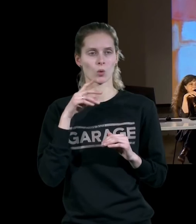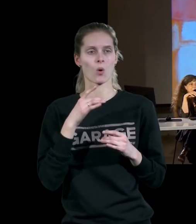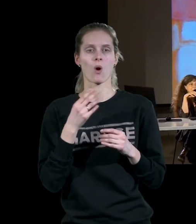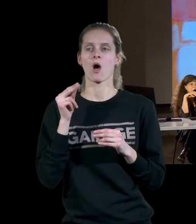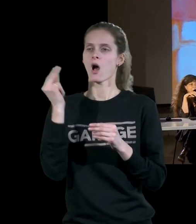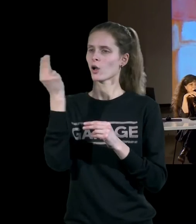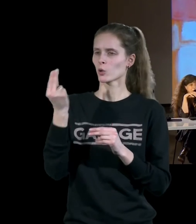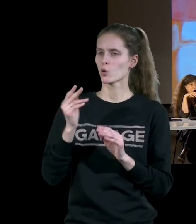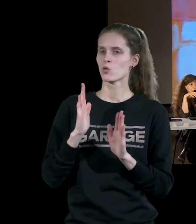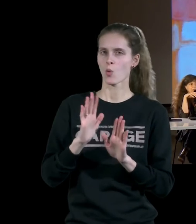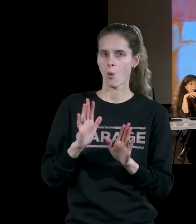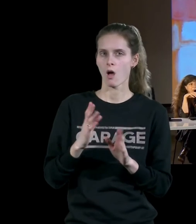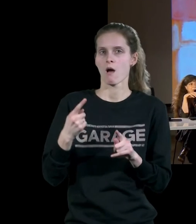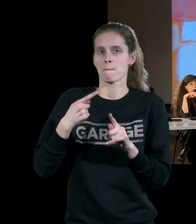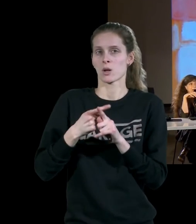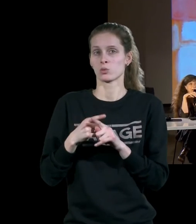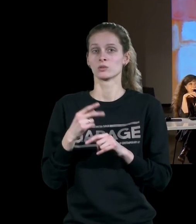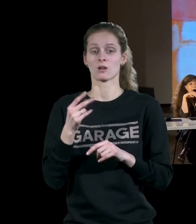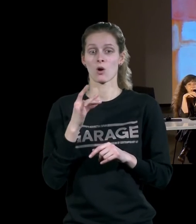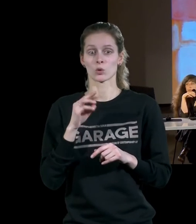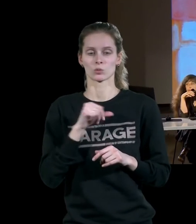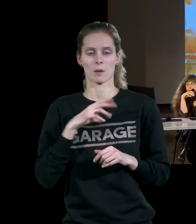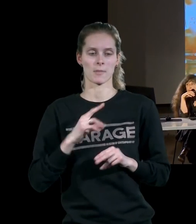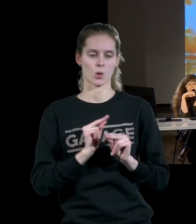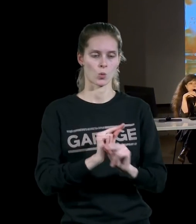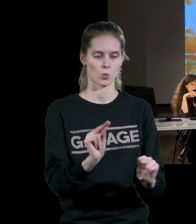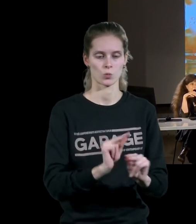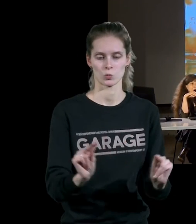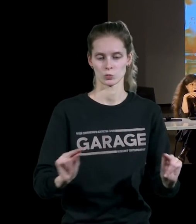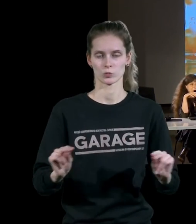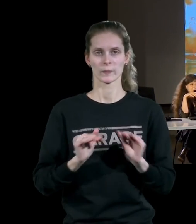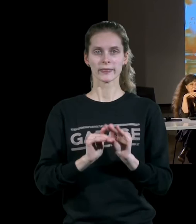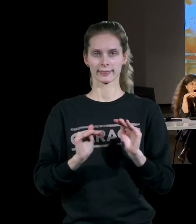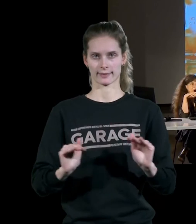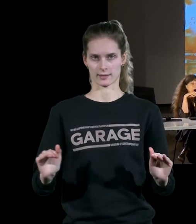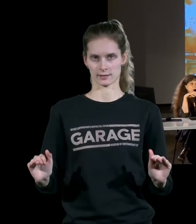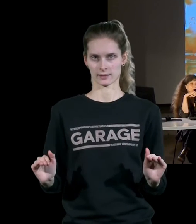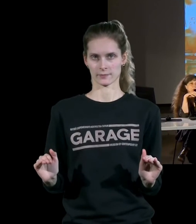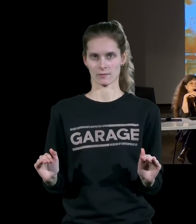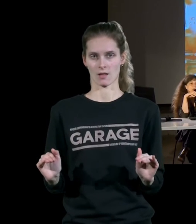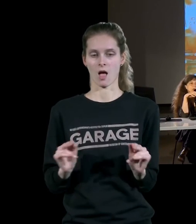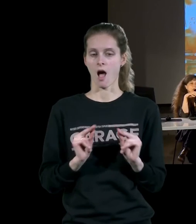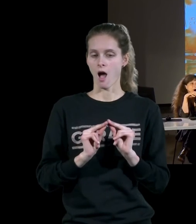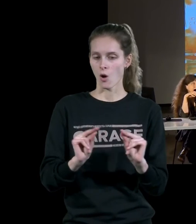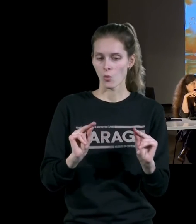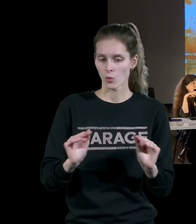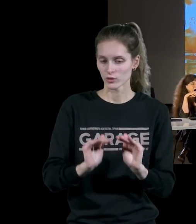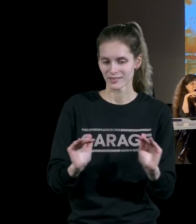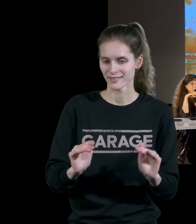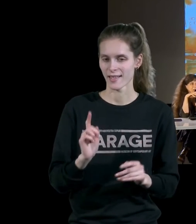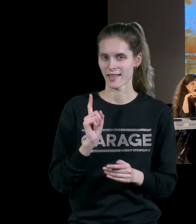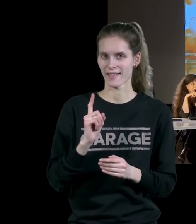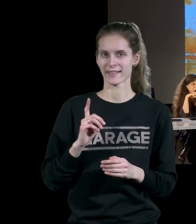преподавал ее детям. И не только преподавал детям, но и учился у них. Тогда